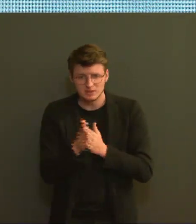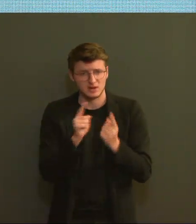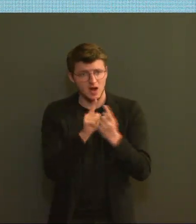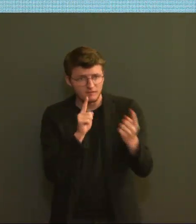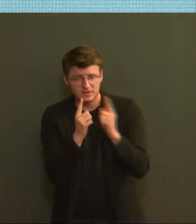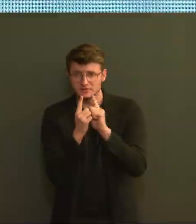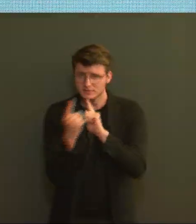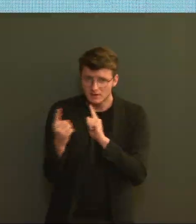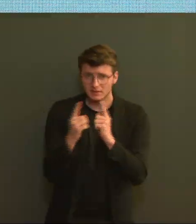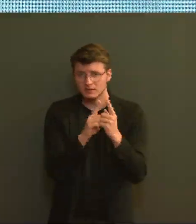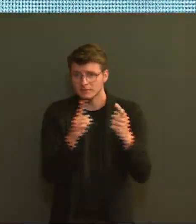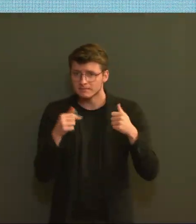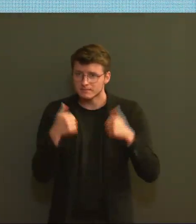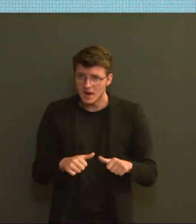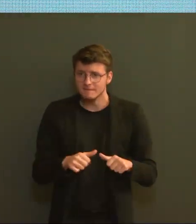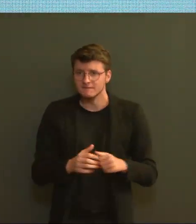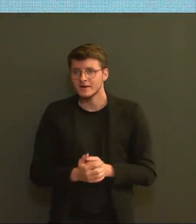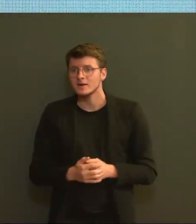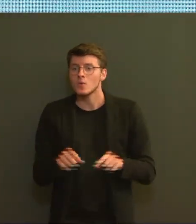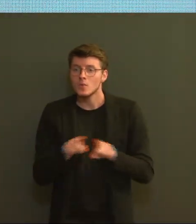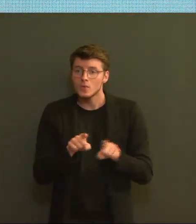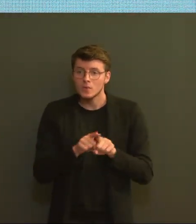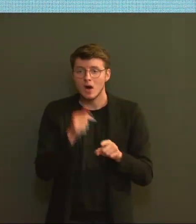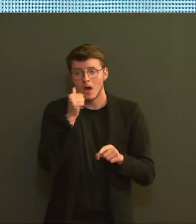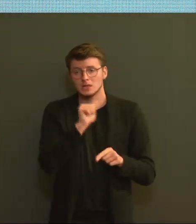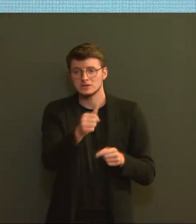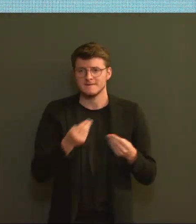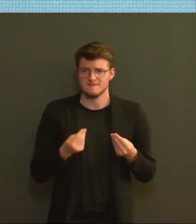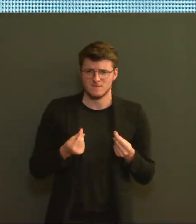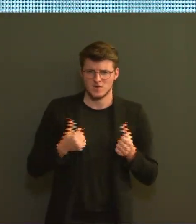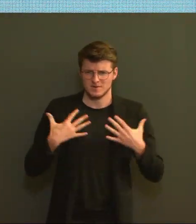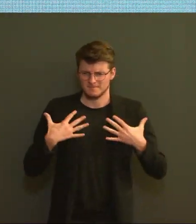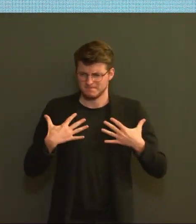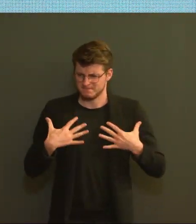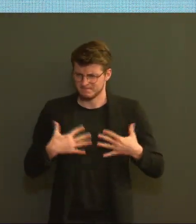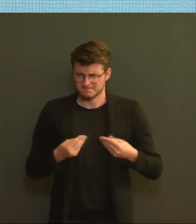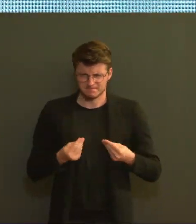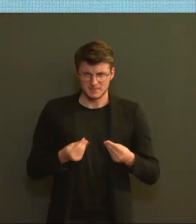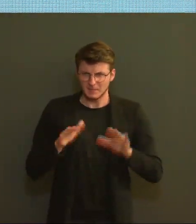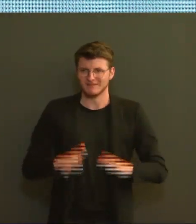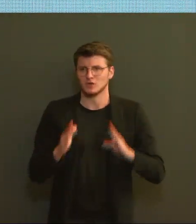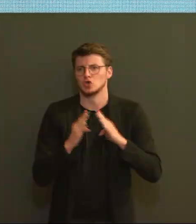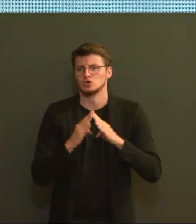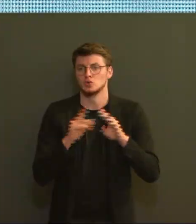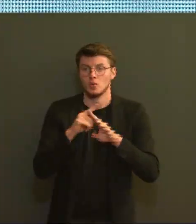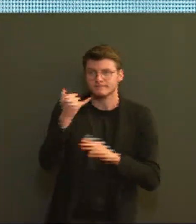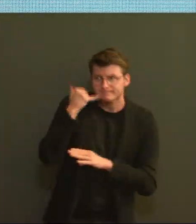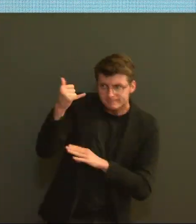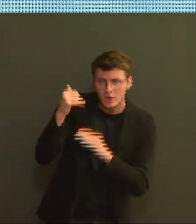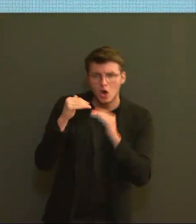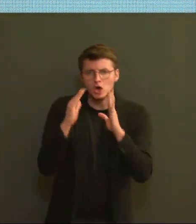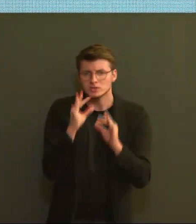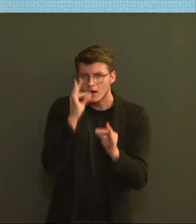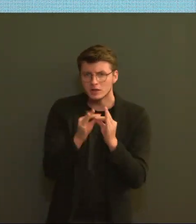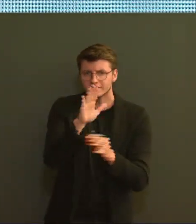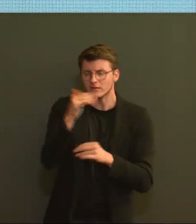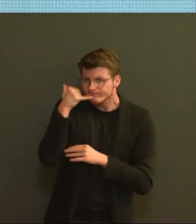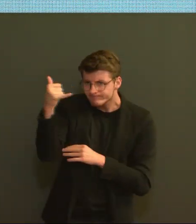thuis blijven en uw huisarts contacteren als u ziek bent. Deze